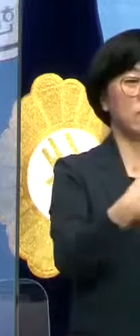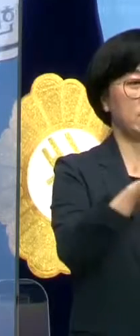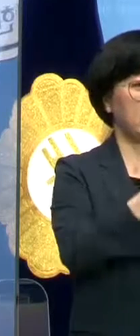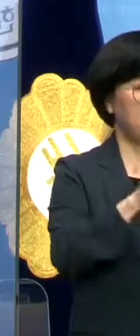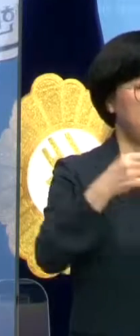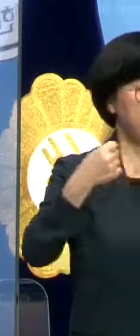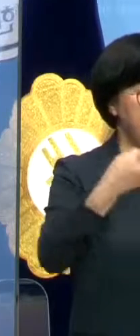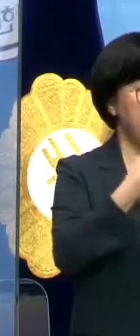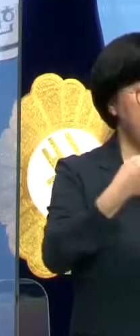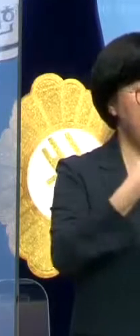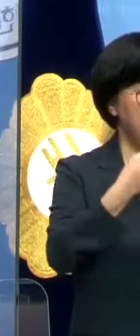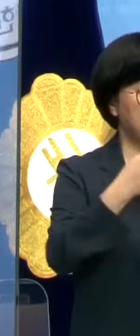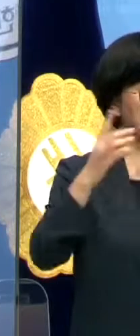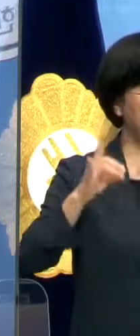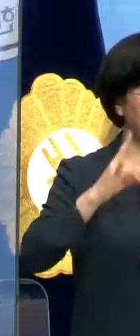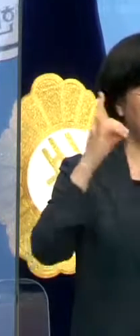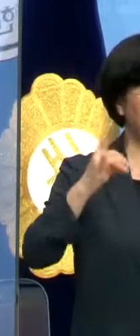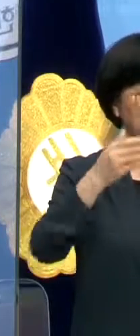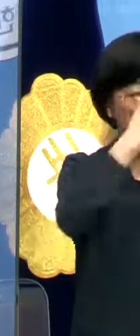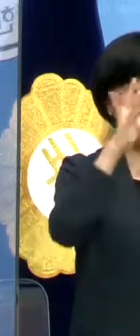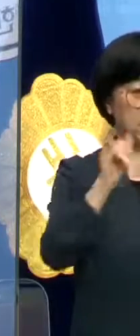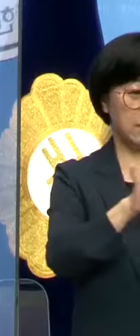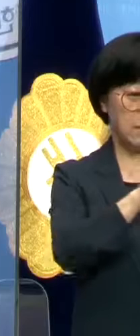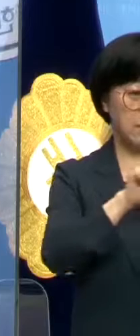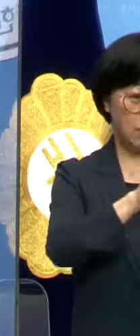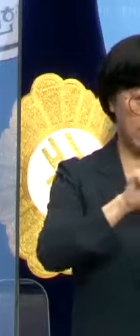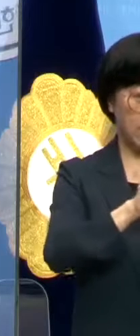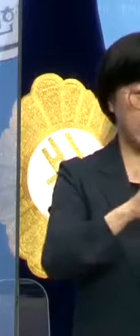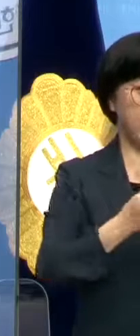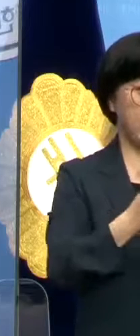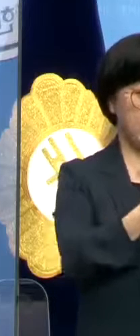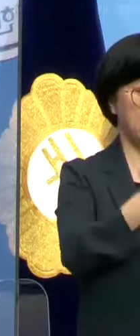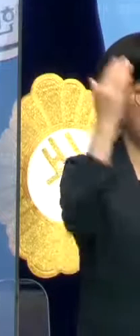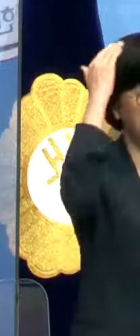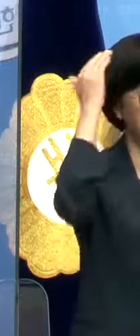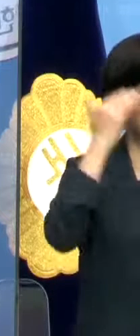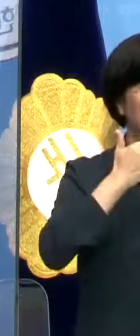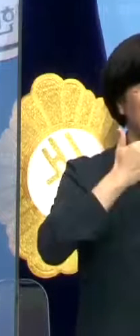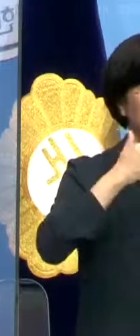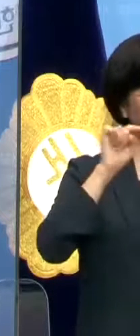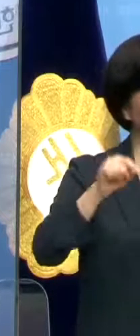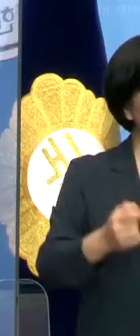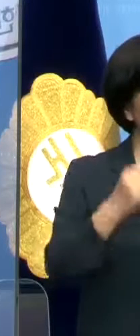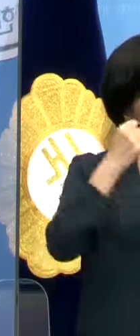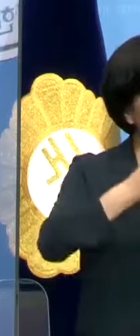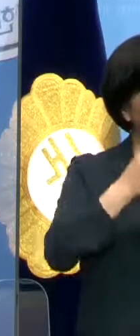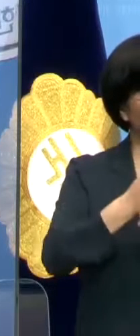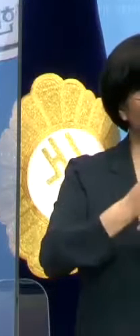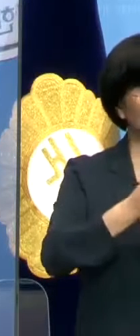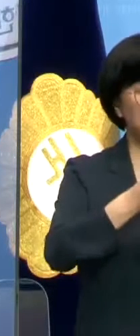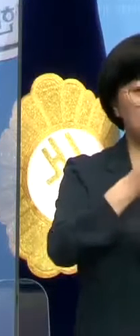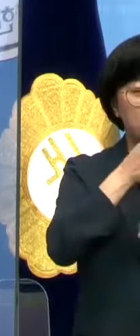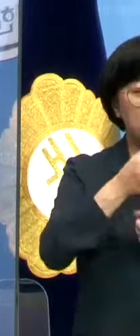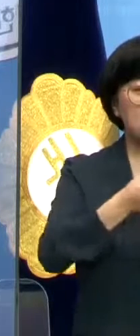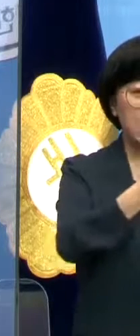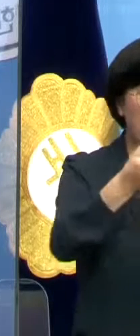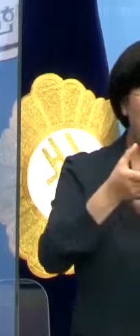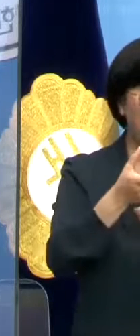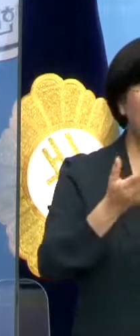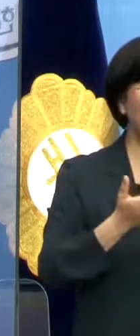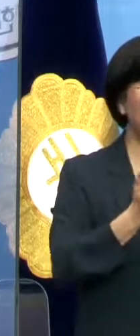청년들에게 분명한 연대의 메시지를 보내고 또 한국산 물대포 수출 규제를 촉구하면서